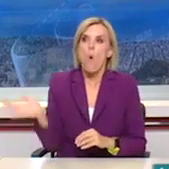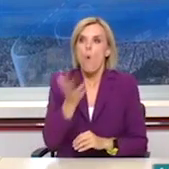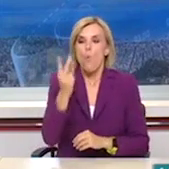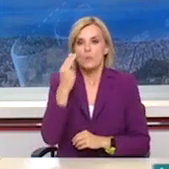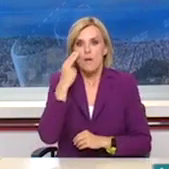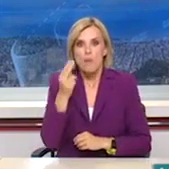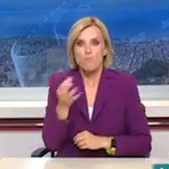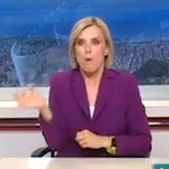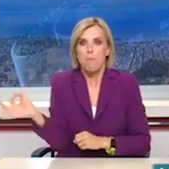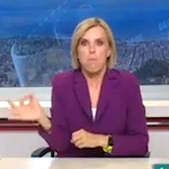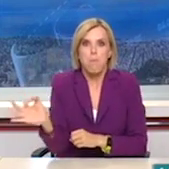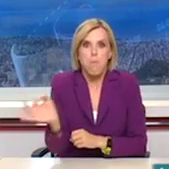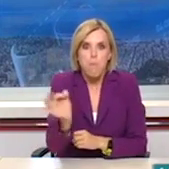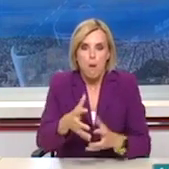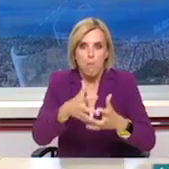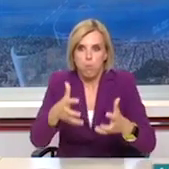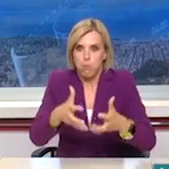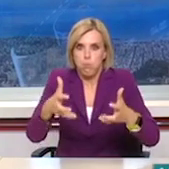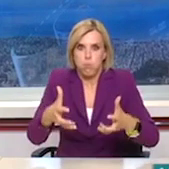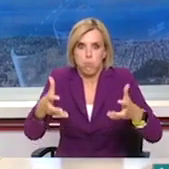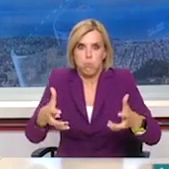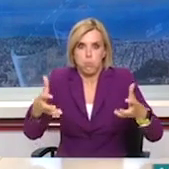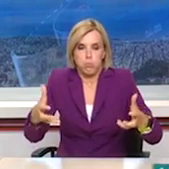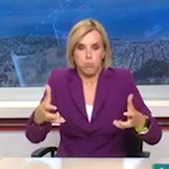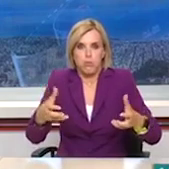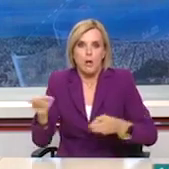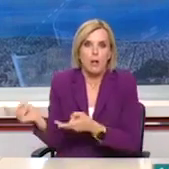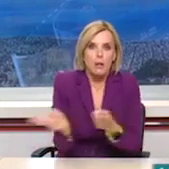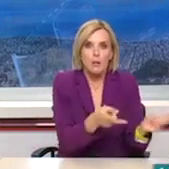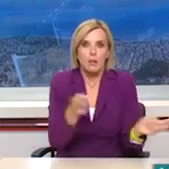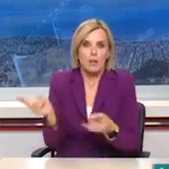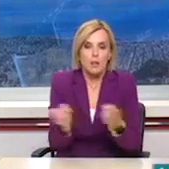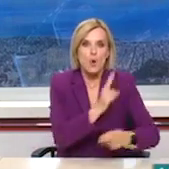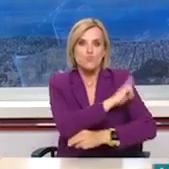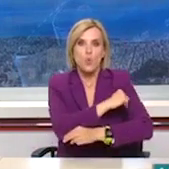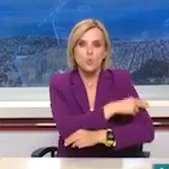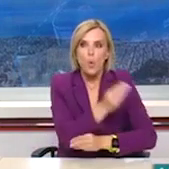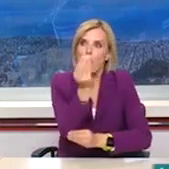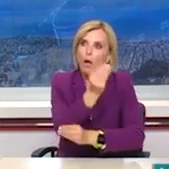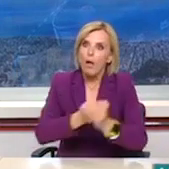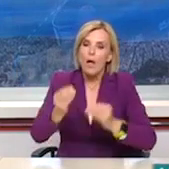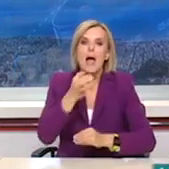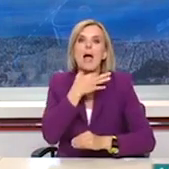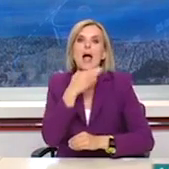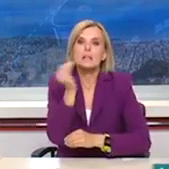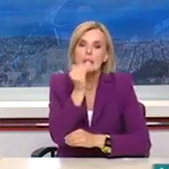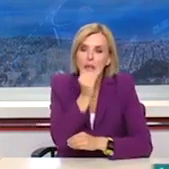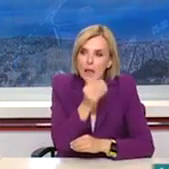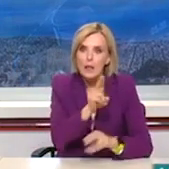η αύξηση των τοπικών επιδημιών, η αύξηση των εισαγωγών και των νοσηλιών στα νοσοκομεία και σε ΜΕΘ, η αύξηση των